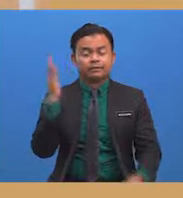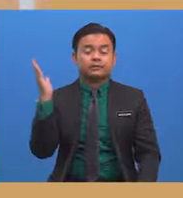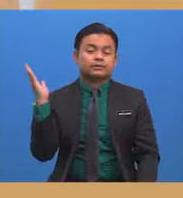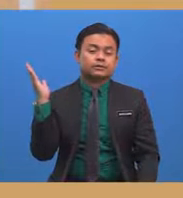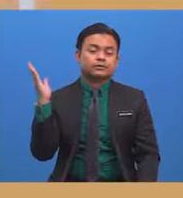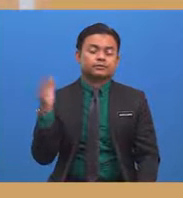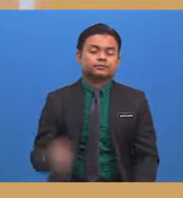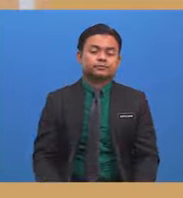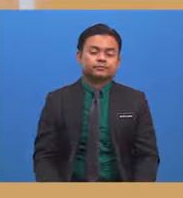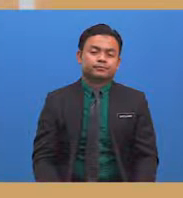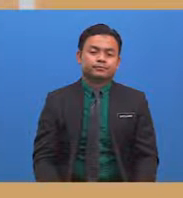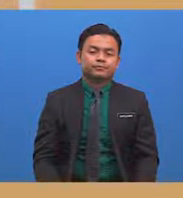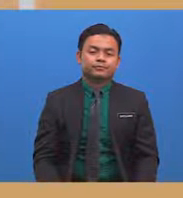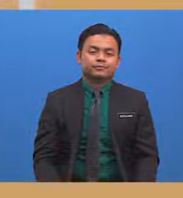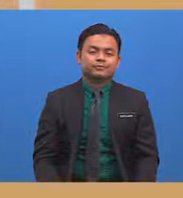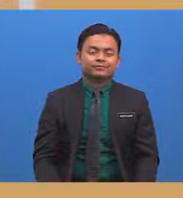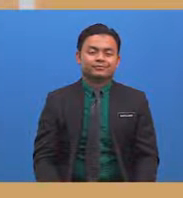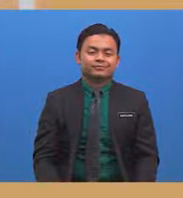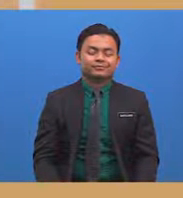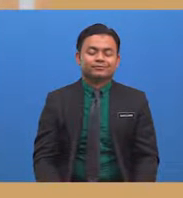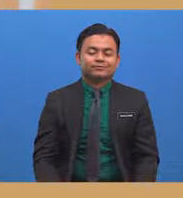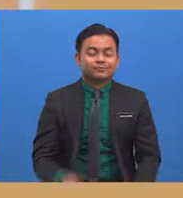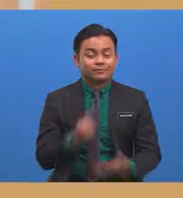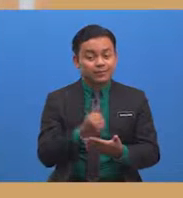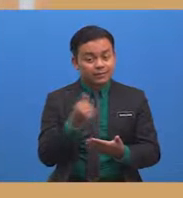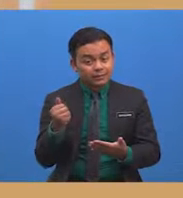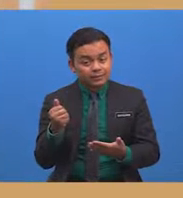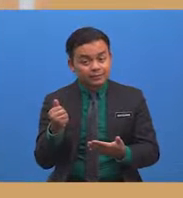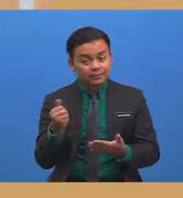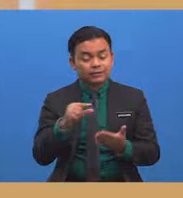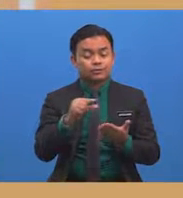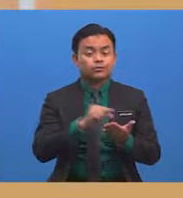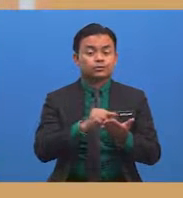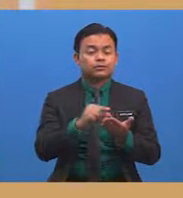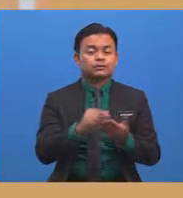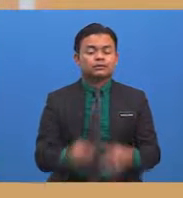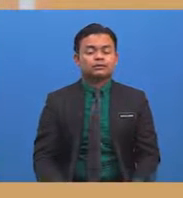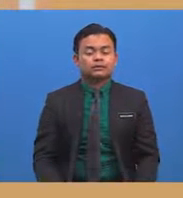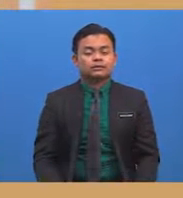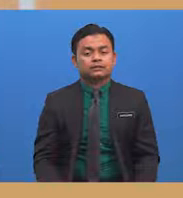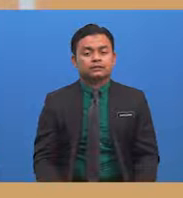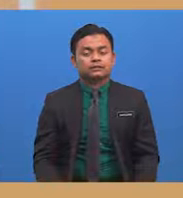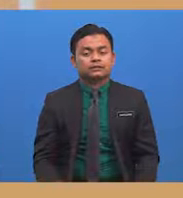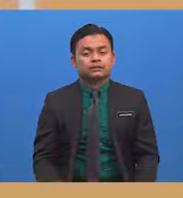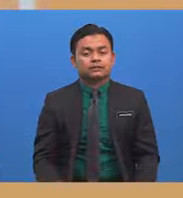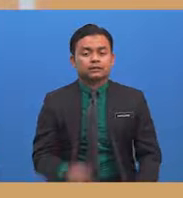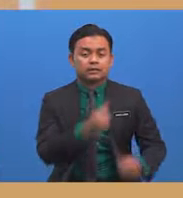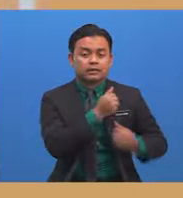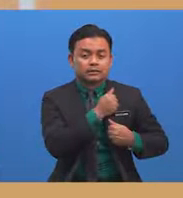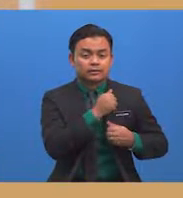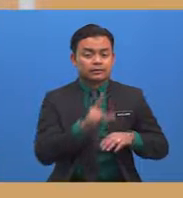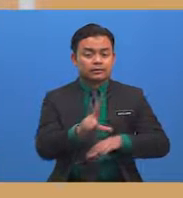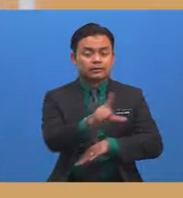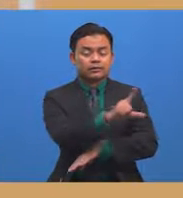periskop. Ni, alat ini digunakan oleh tentera marin di